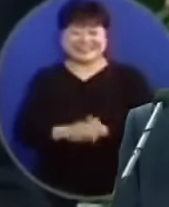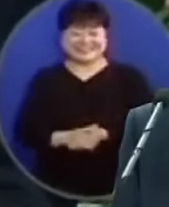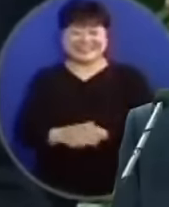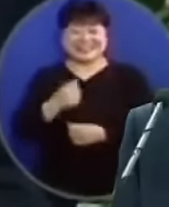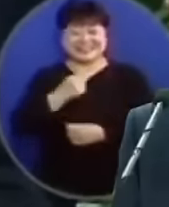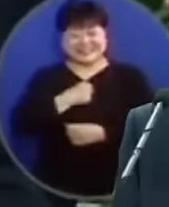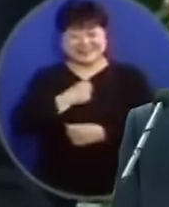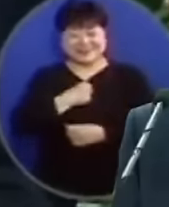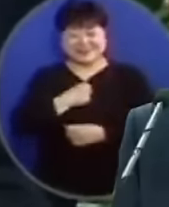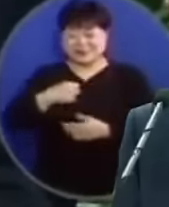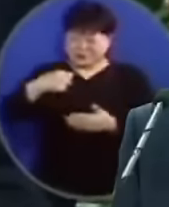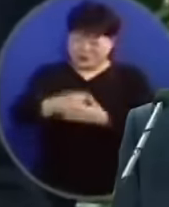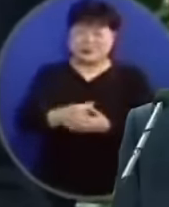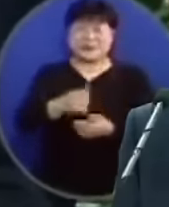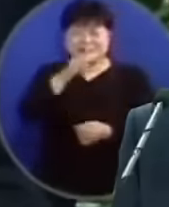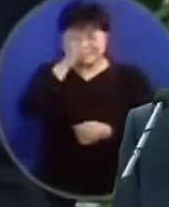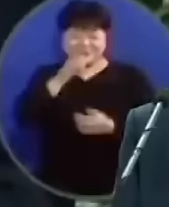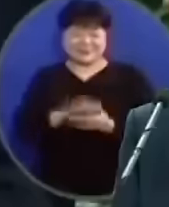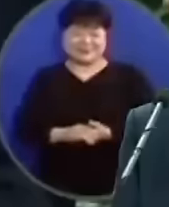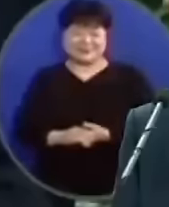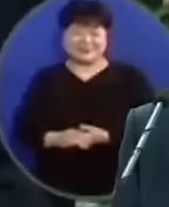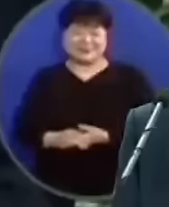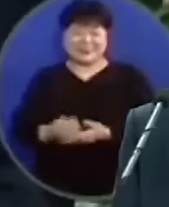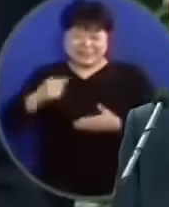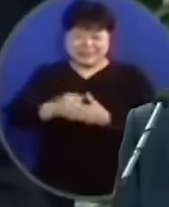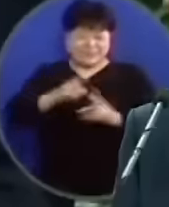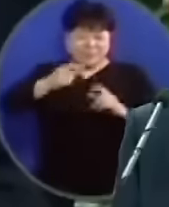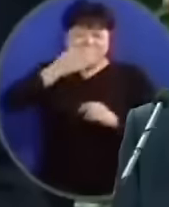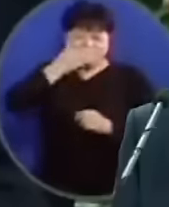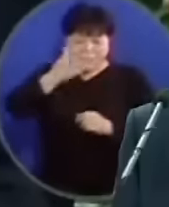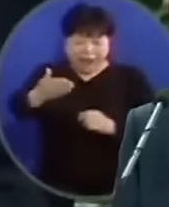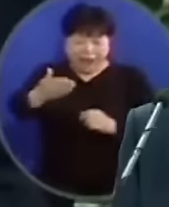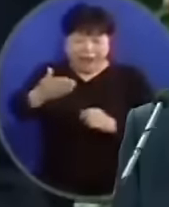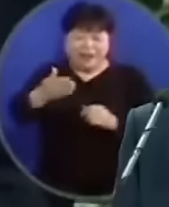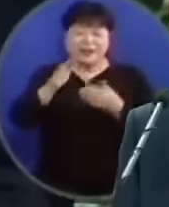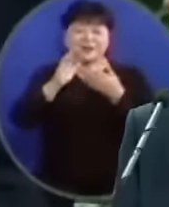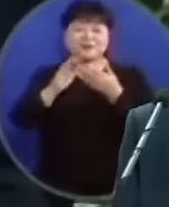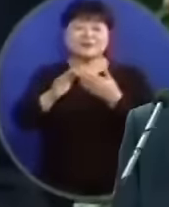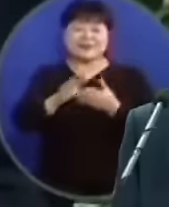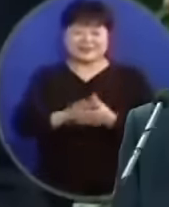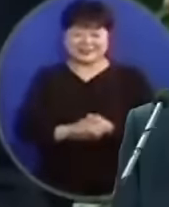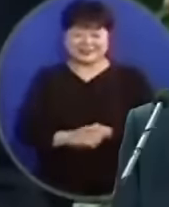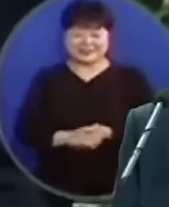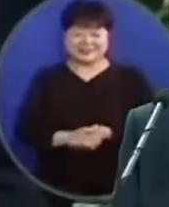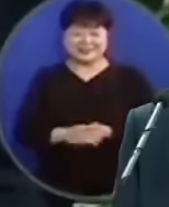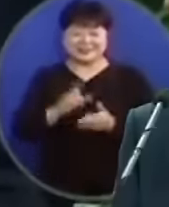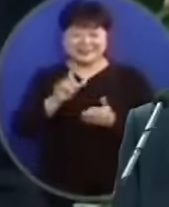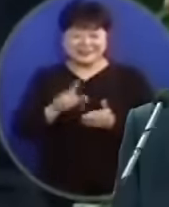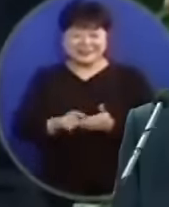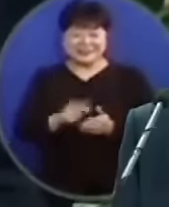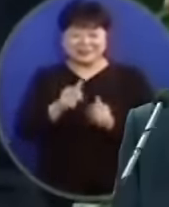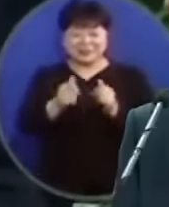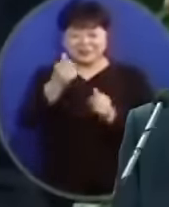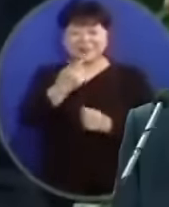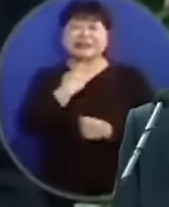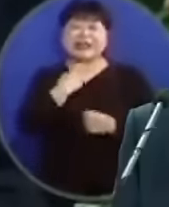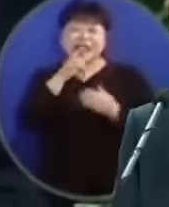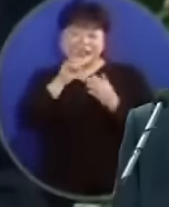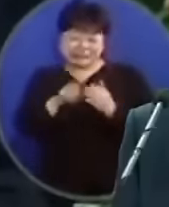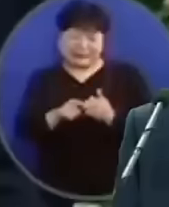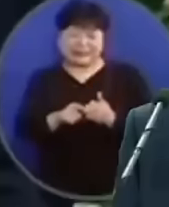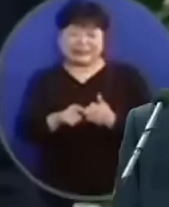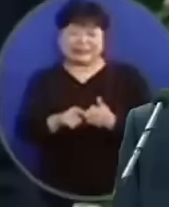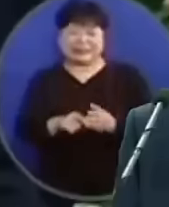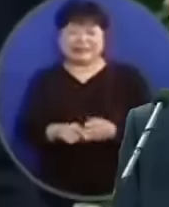답답할 때는 하나님 용기 있고 담대하게 행하겠습니다 해놓고 난 다음에 딱 시험이 다가오면 아이고